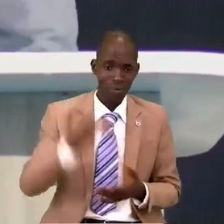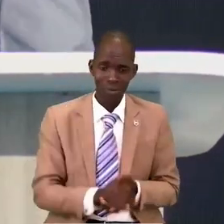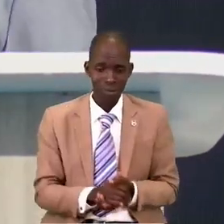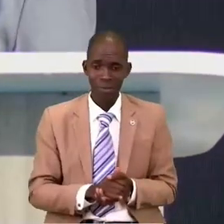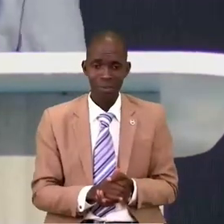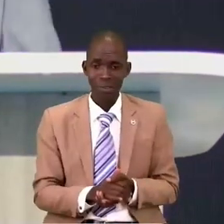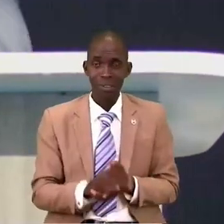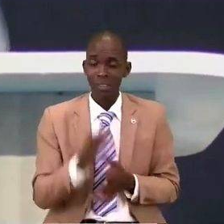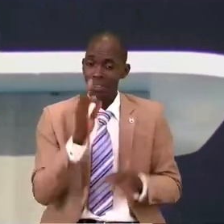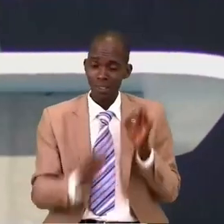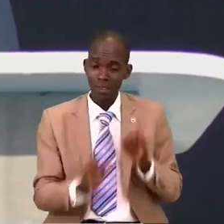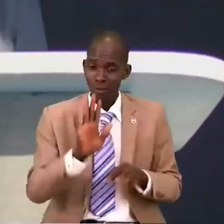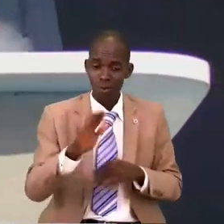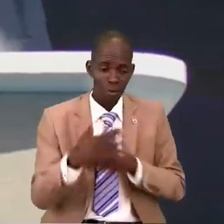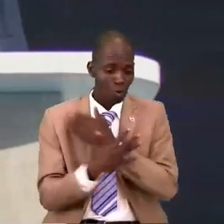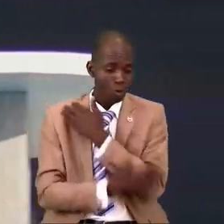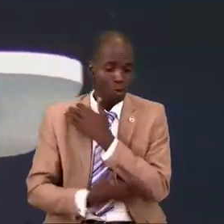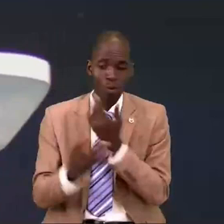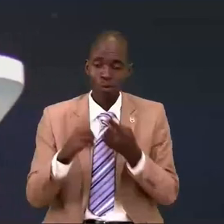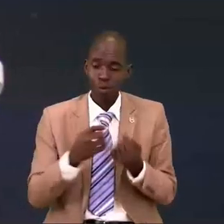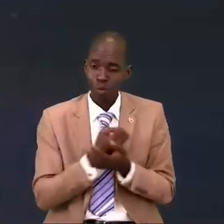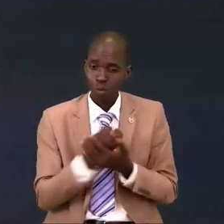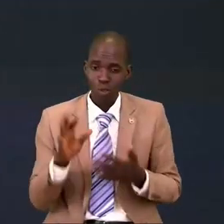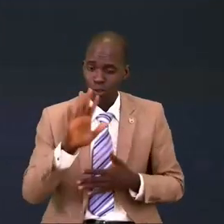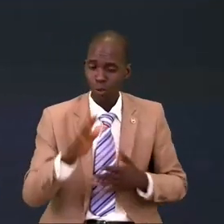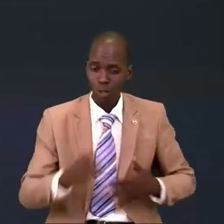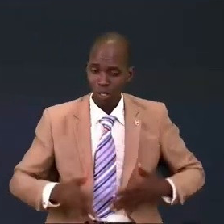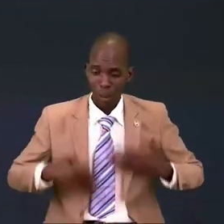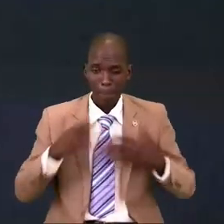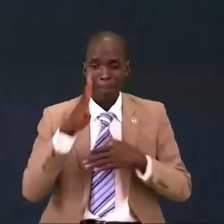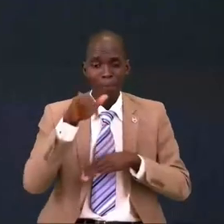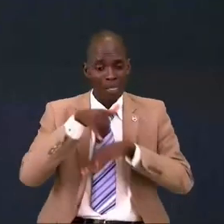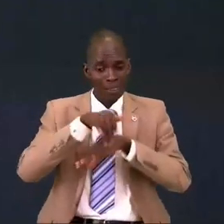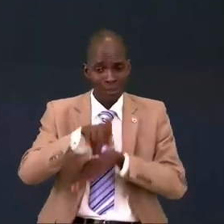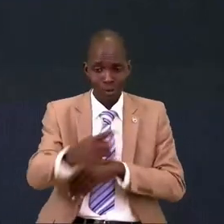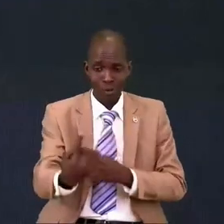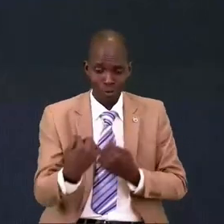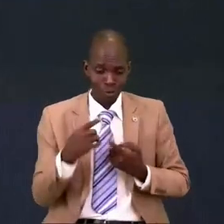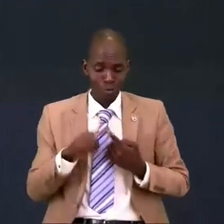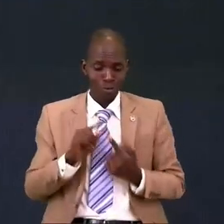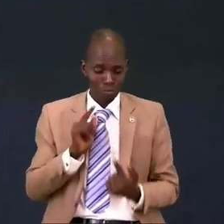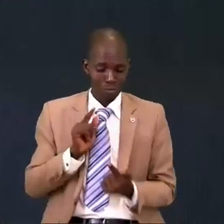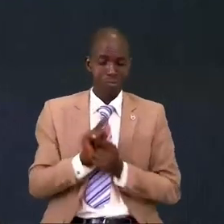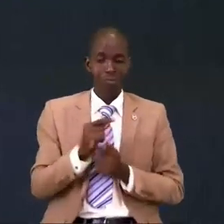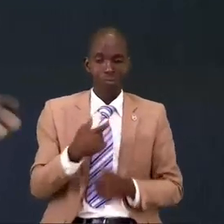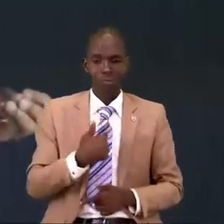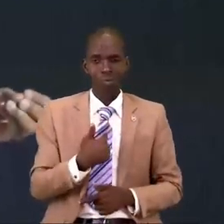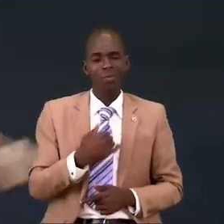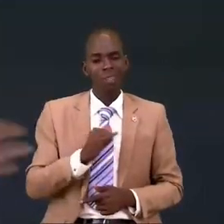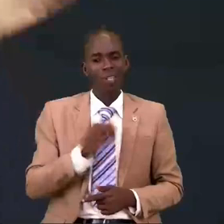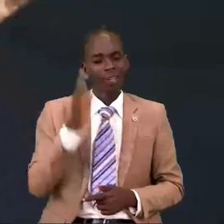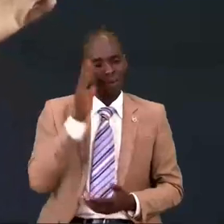en t'envoyant m'affronter, je vais aider ta nation, je vais t'achever. Ta vie